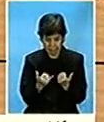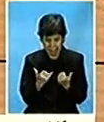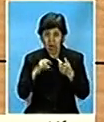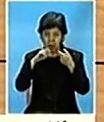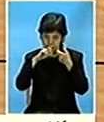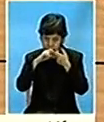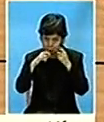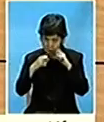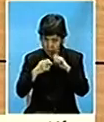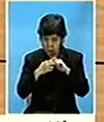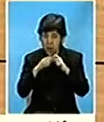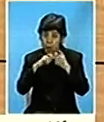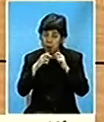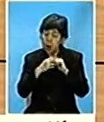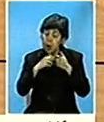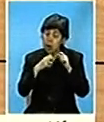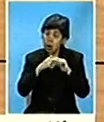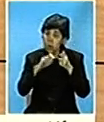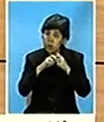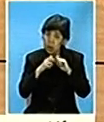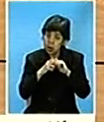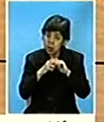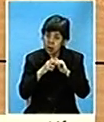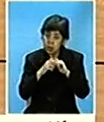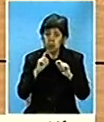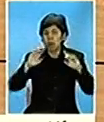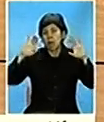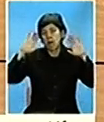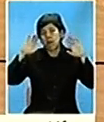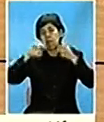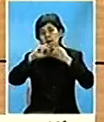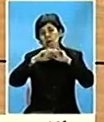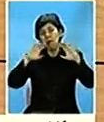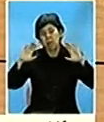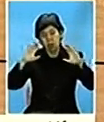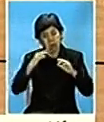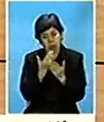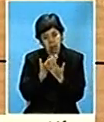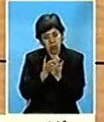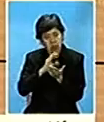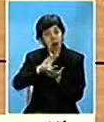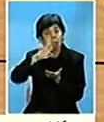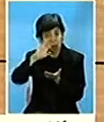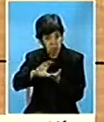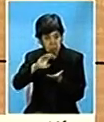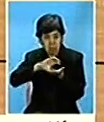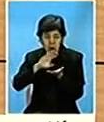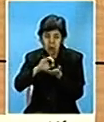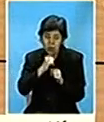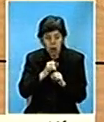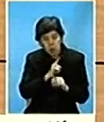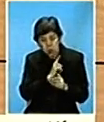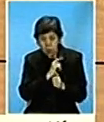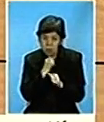ญหามันอยู่ที่รัฐบาลให้งบประมาณในการดู